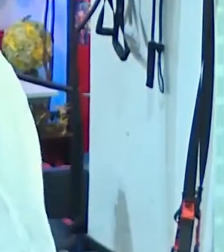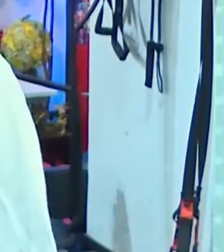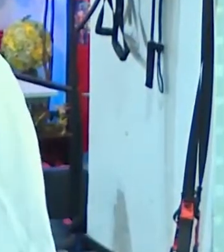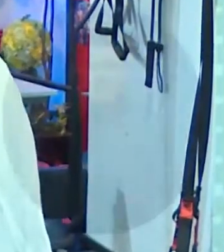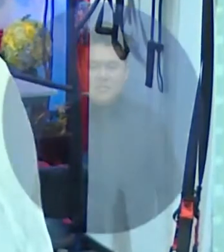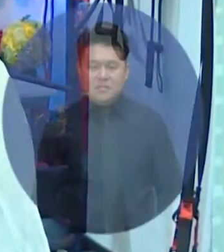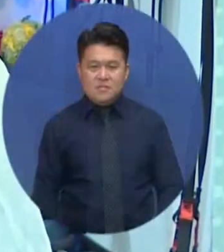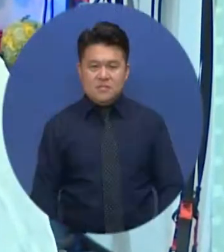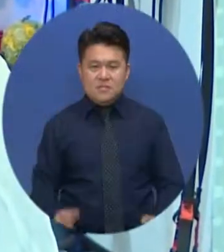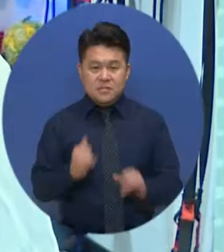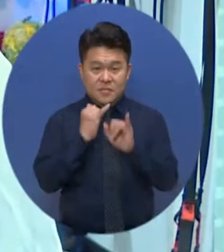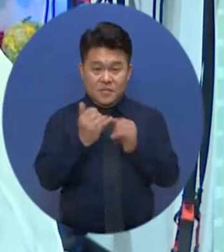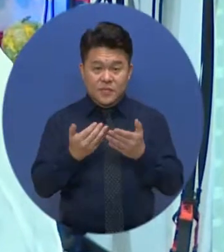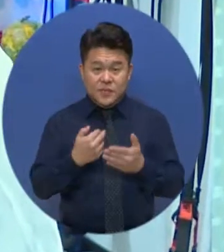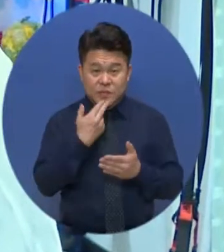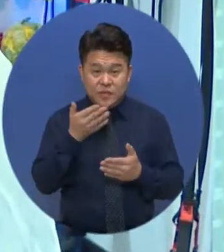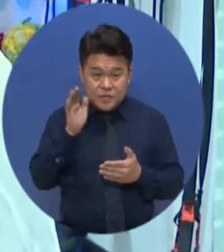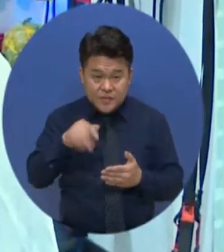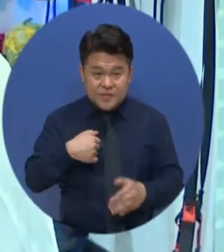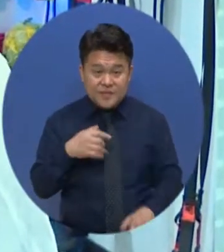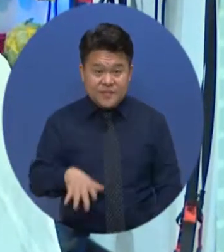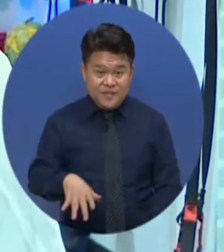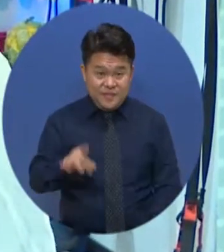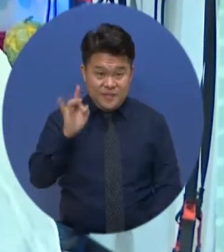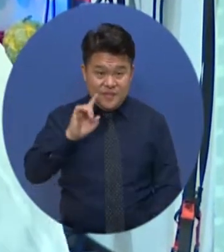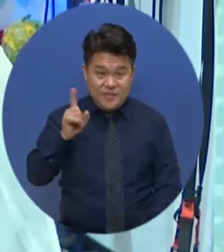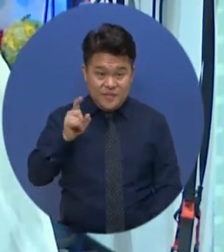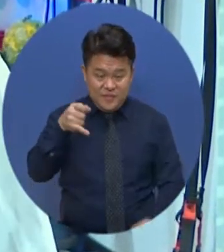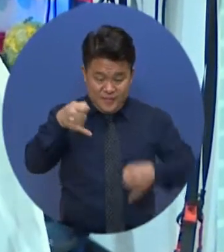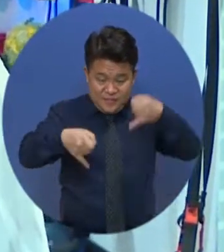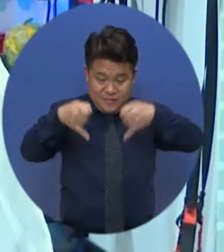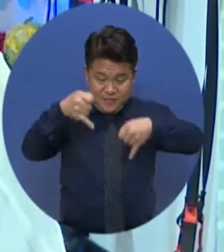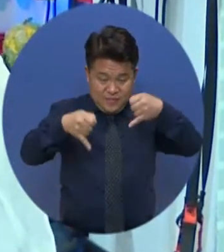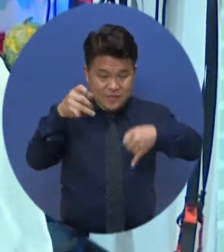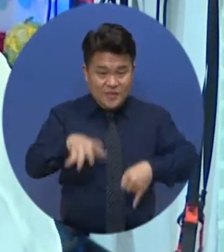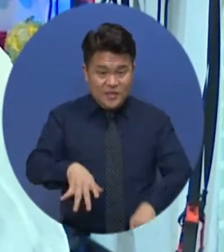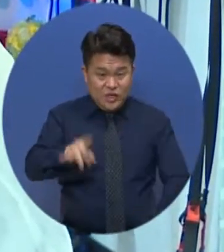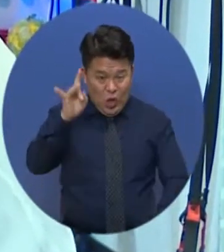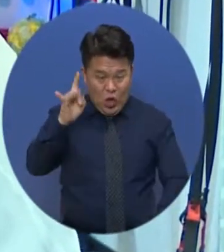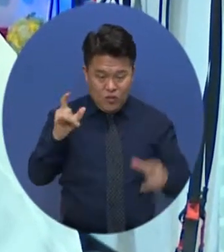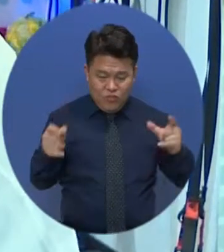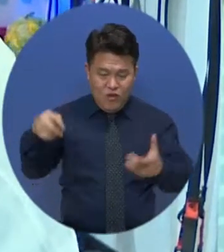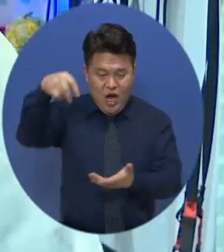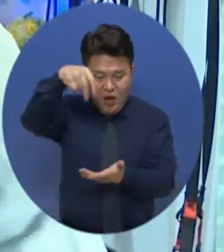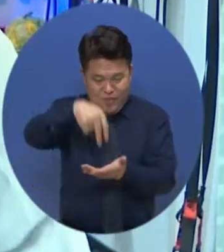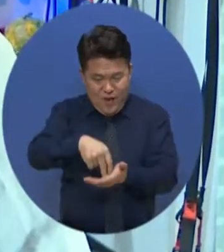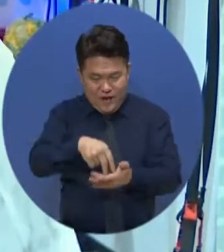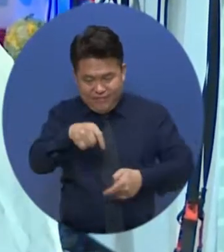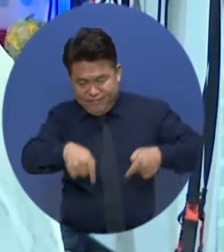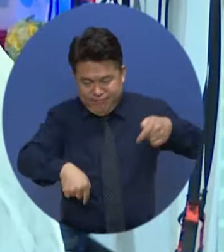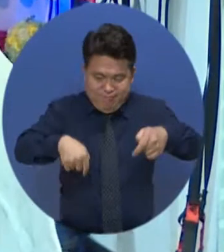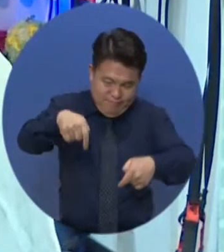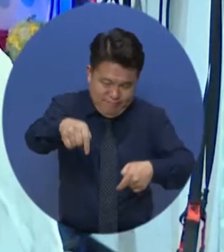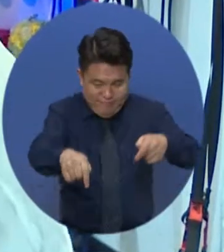입상은 못했지만 그래도 그날 제가 처음으로 이제 하이힐이라는 걸 신고 이제 무대 위에 올라왔었던 거거든요.